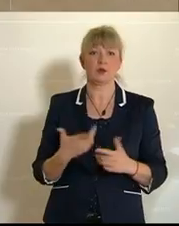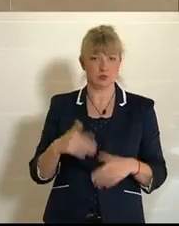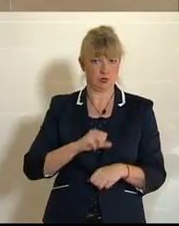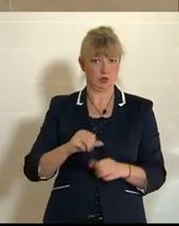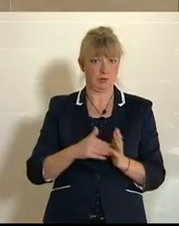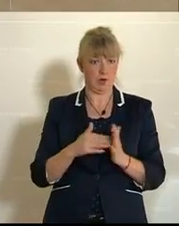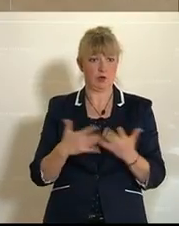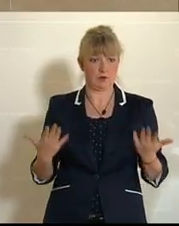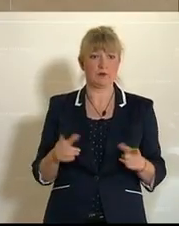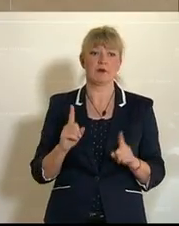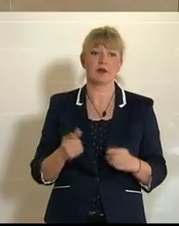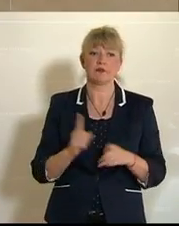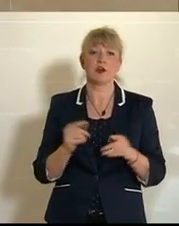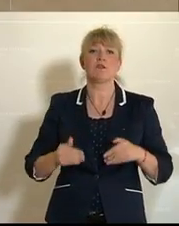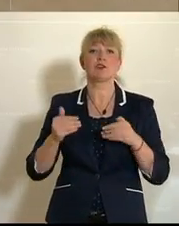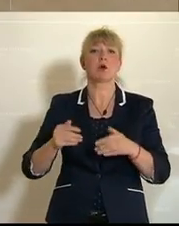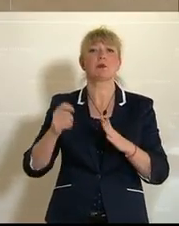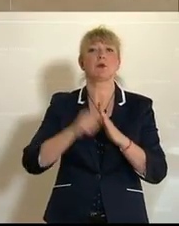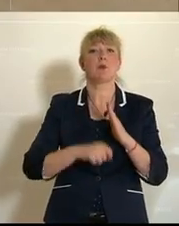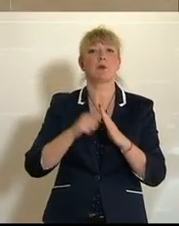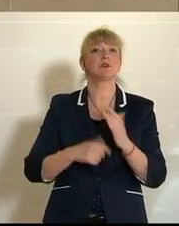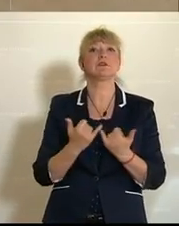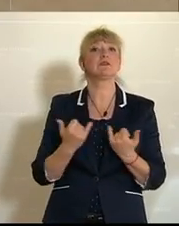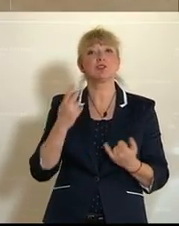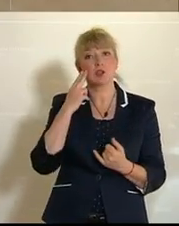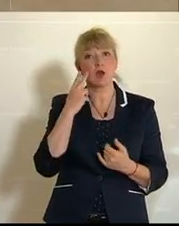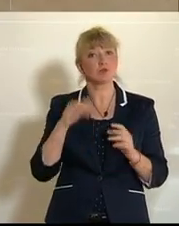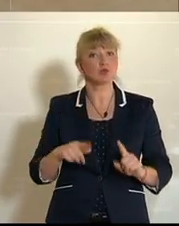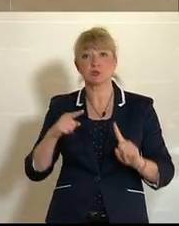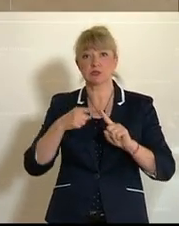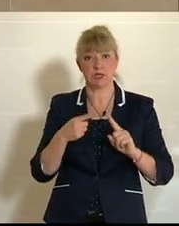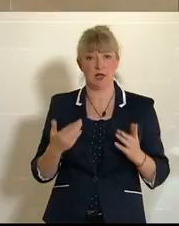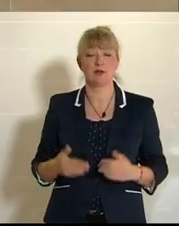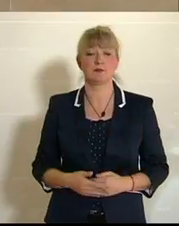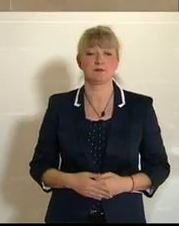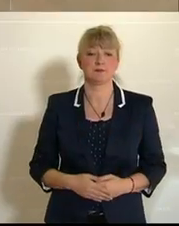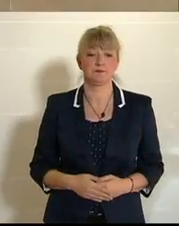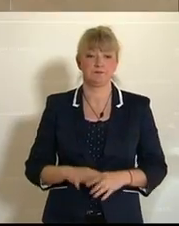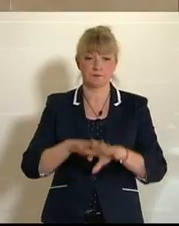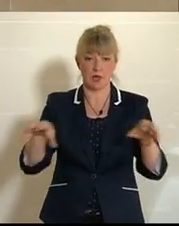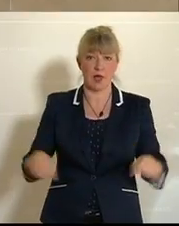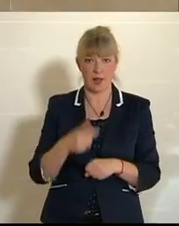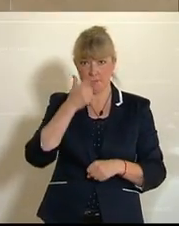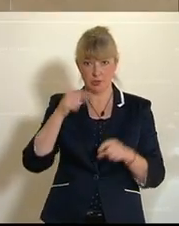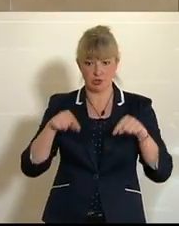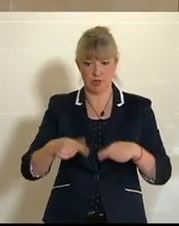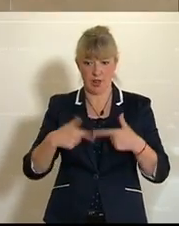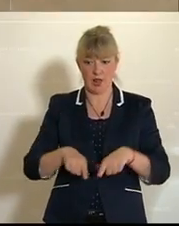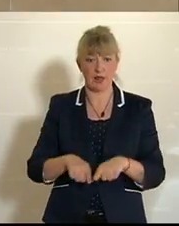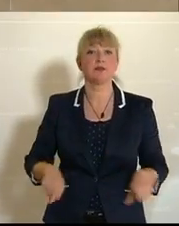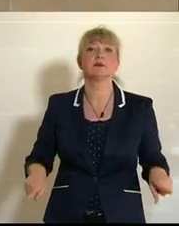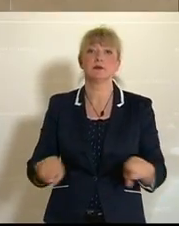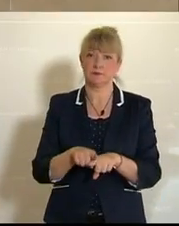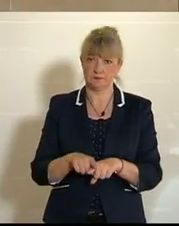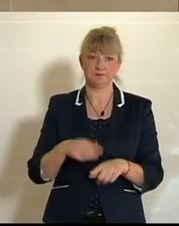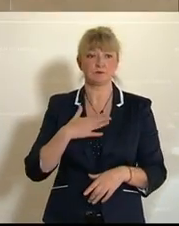den Terminen für geplante und verschobene Operationen? Ziel muss sein, dass alle Menschen in unserem Land